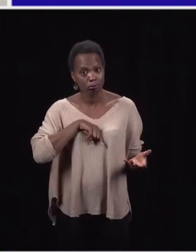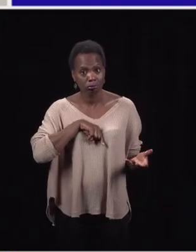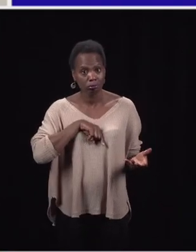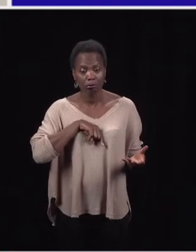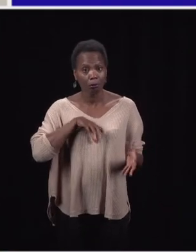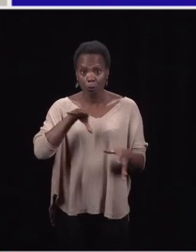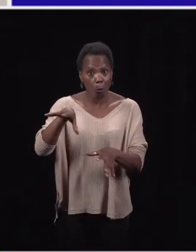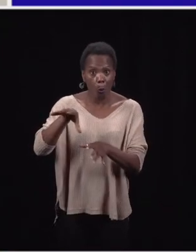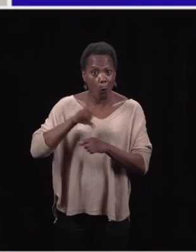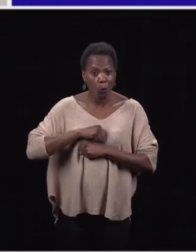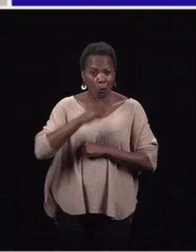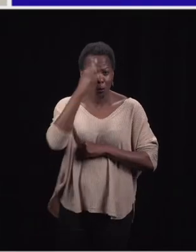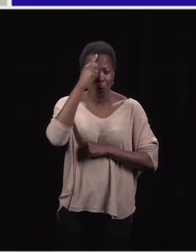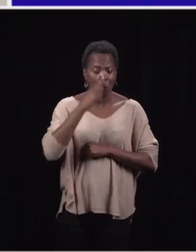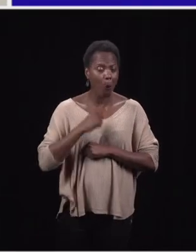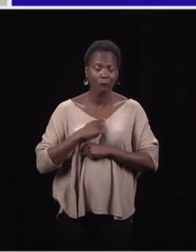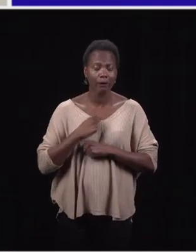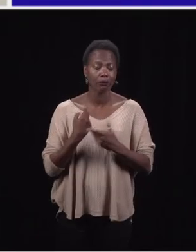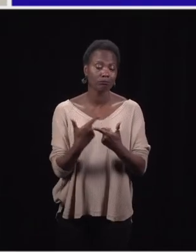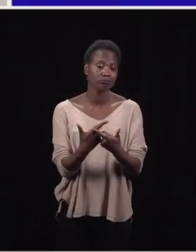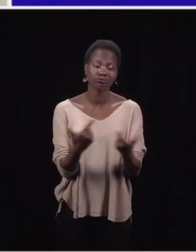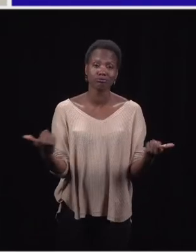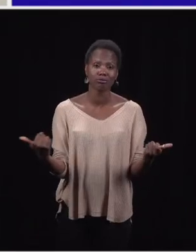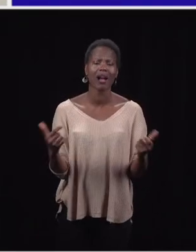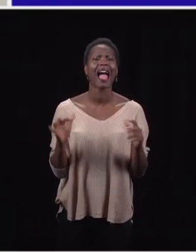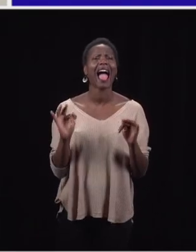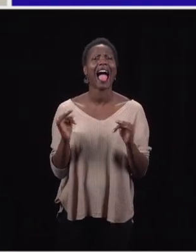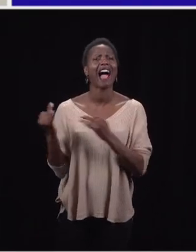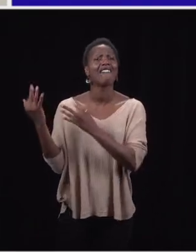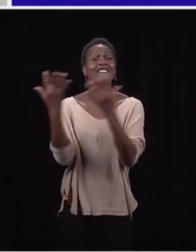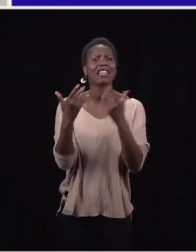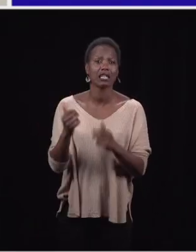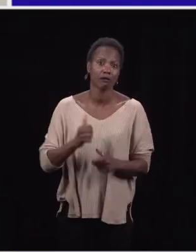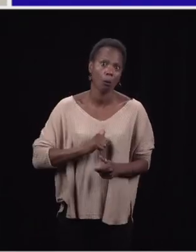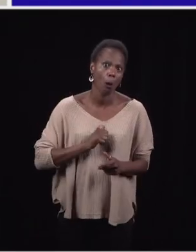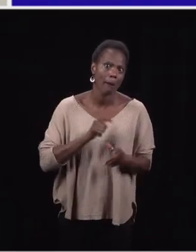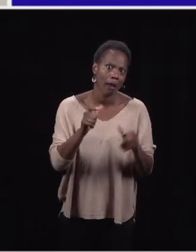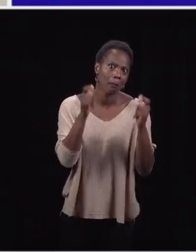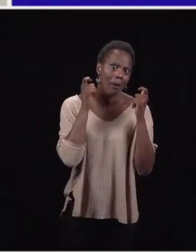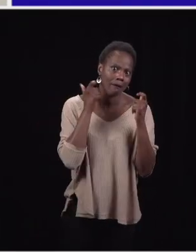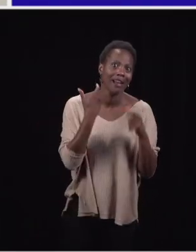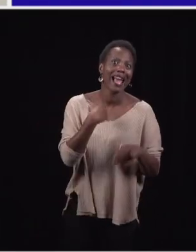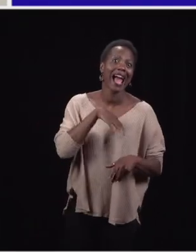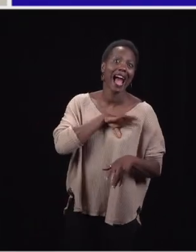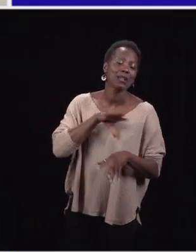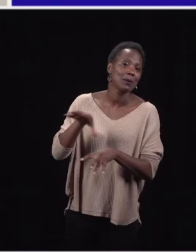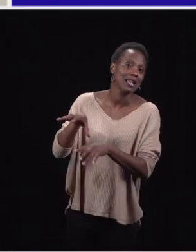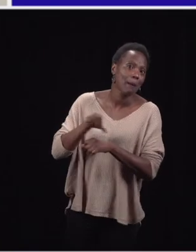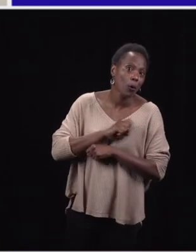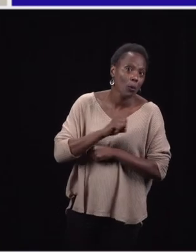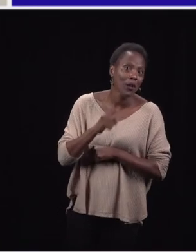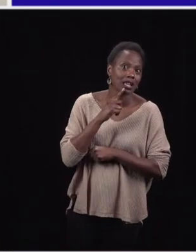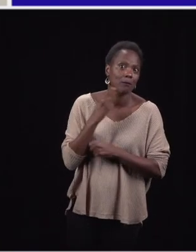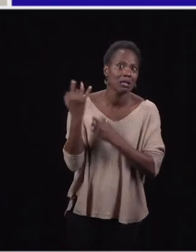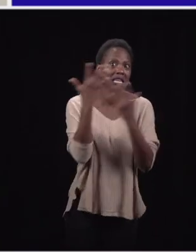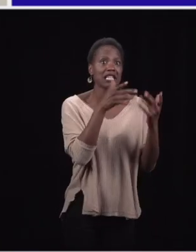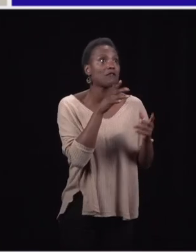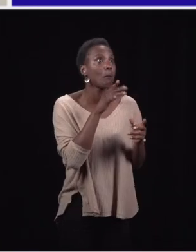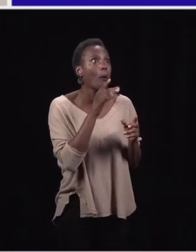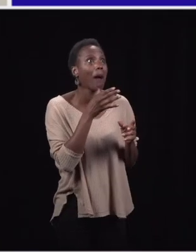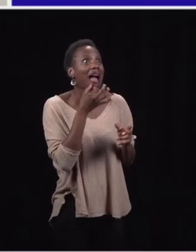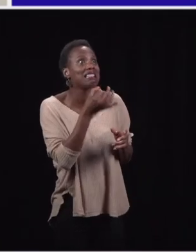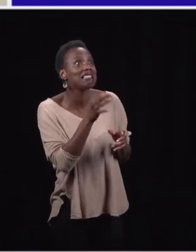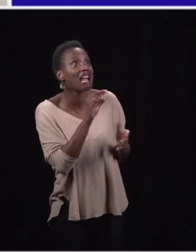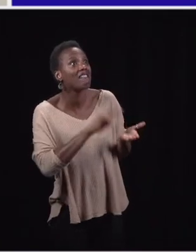tout type tout type de profil alors sur les chiffres je suis pas chargée de recrutement du coup je pourrais pas vous confirmer ce chiffre mais